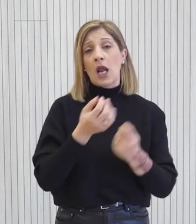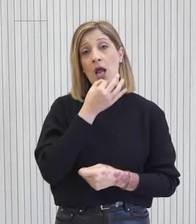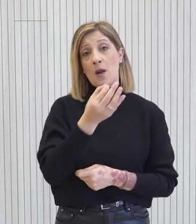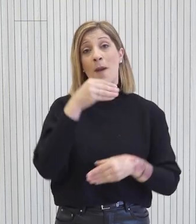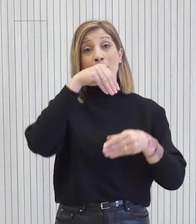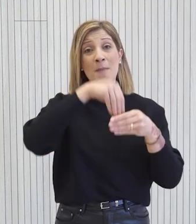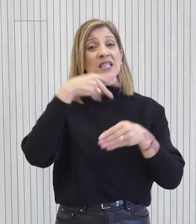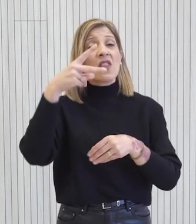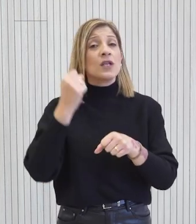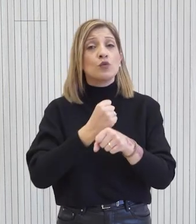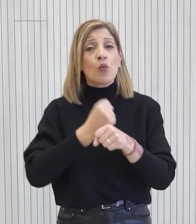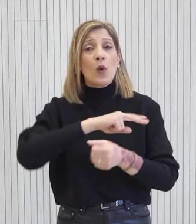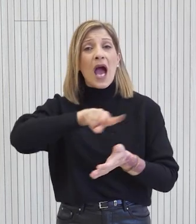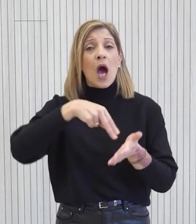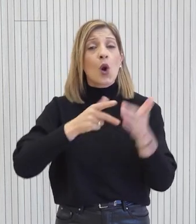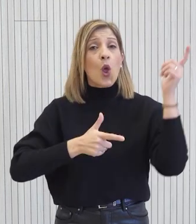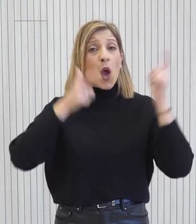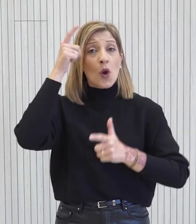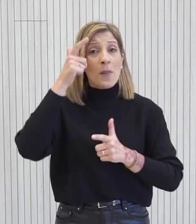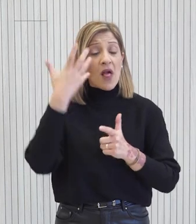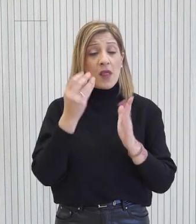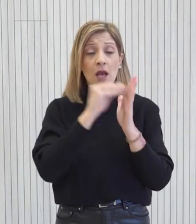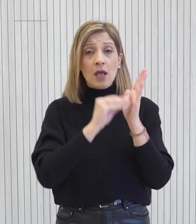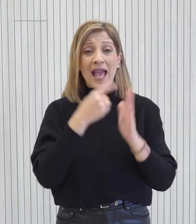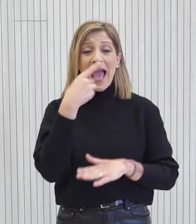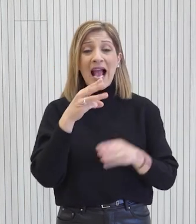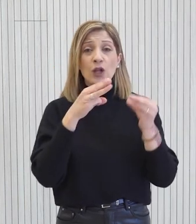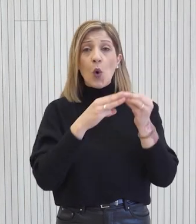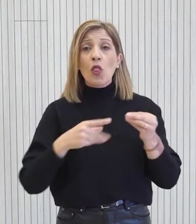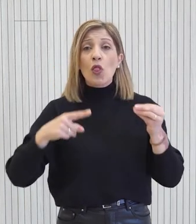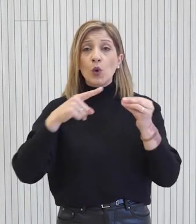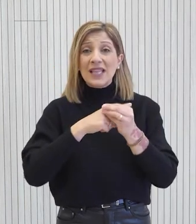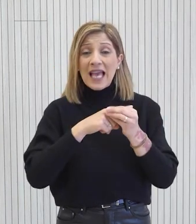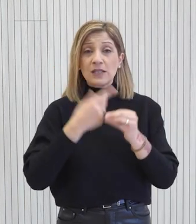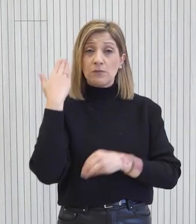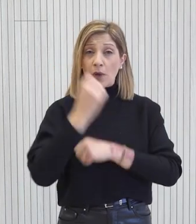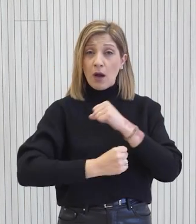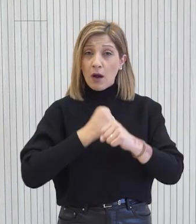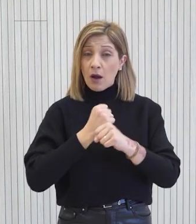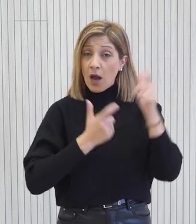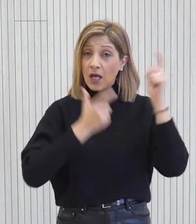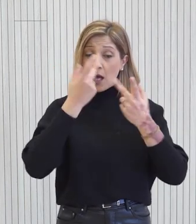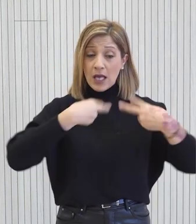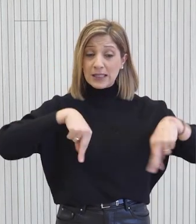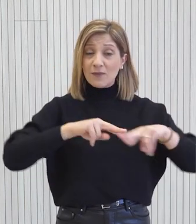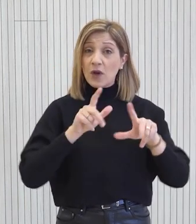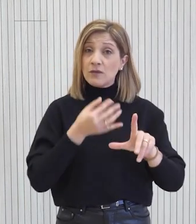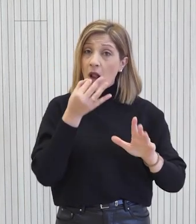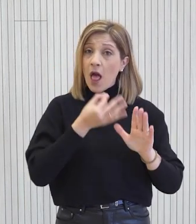οποίοι απορρέουν κυρίως από το ψήφισμα 186 του 1964 του Συμβουλίου Ασφαλείας του Οργανισμού Ηνωμένων Εθνών.